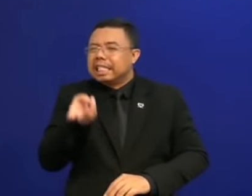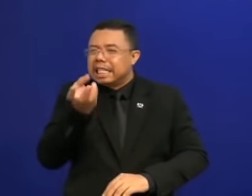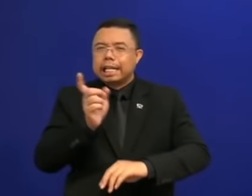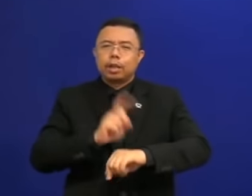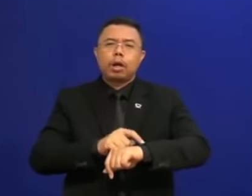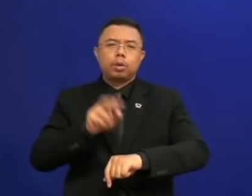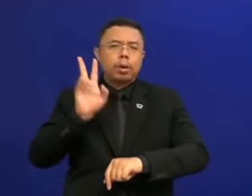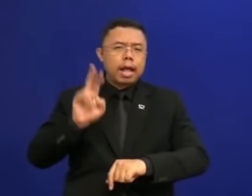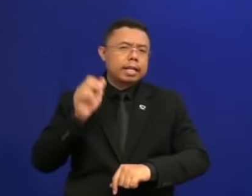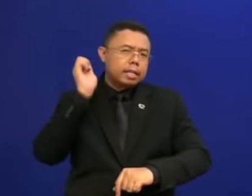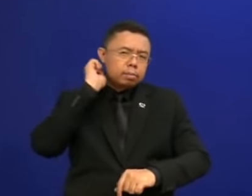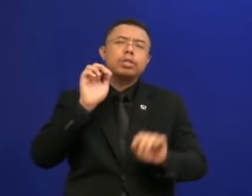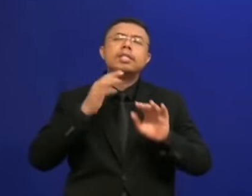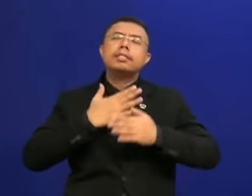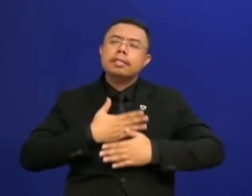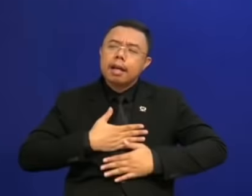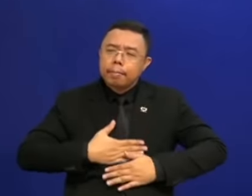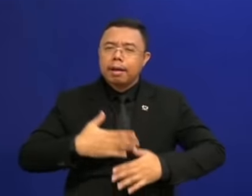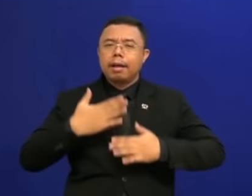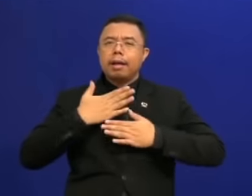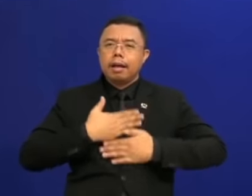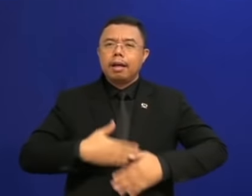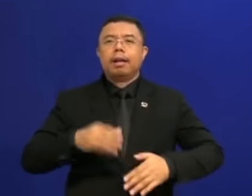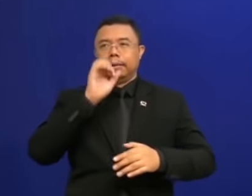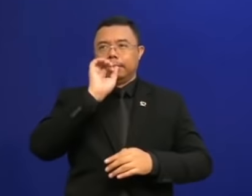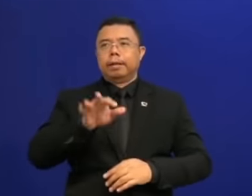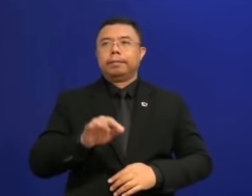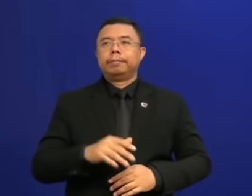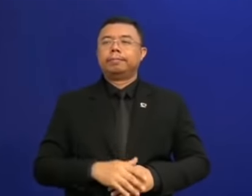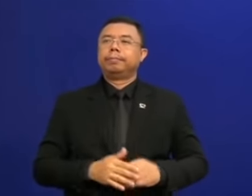Sedikit waktu lagi Bu, sabar Bu. Ini.